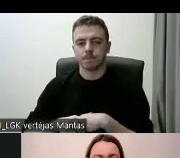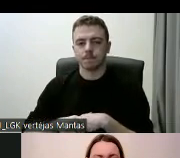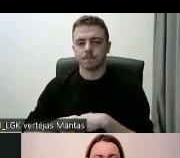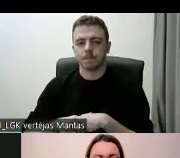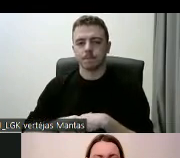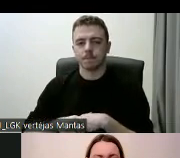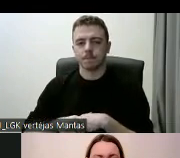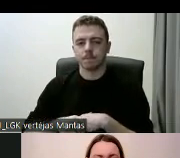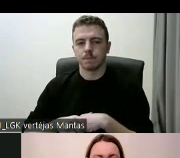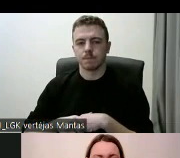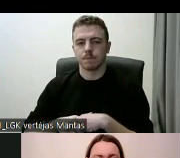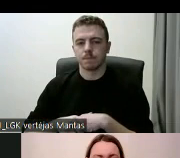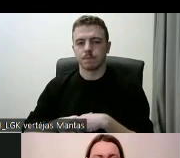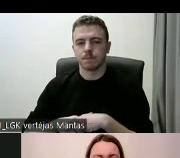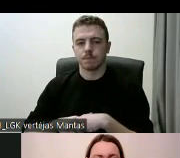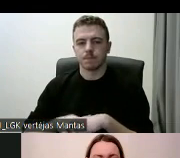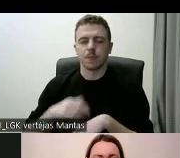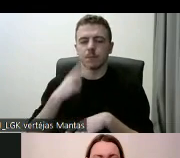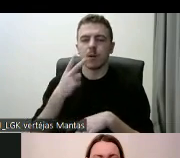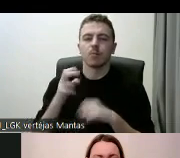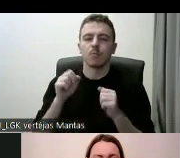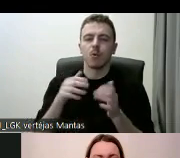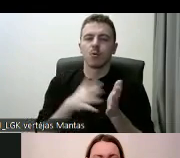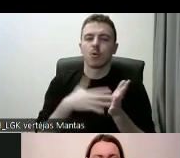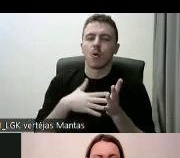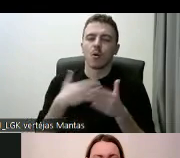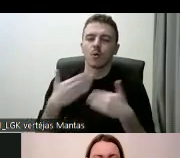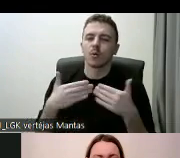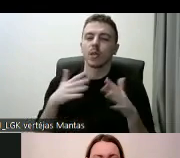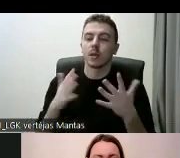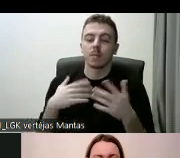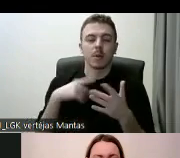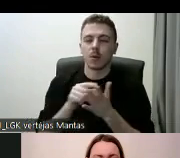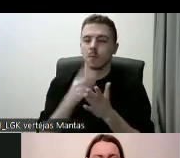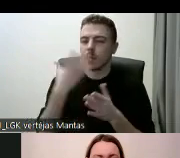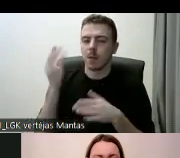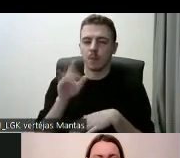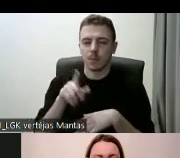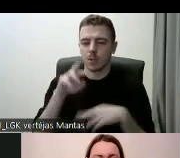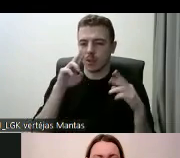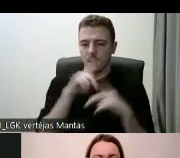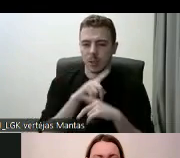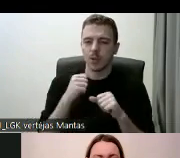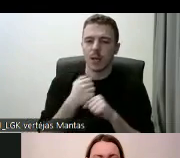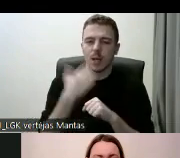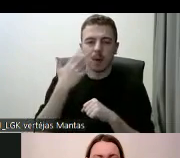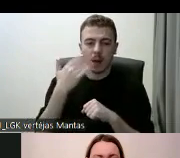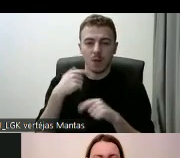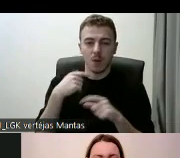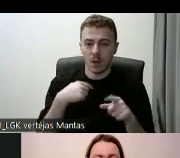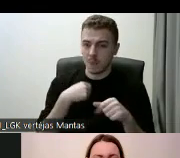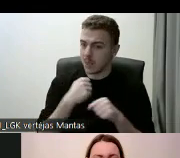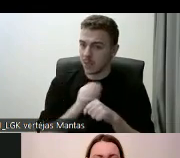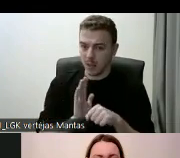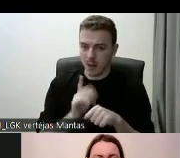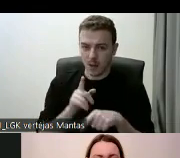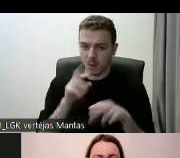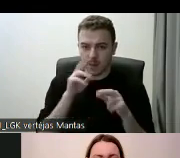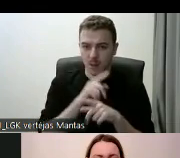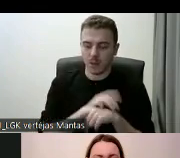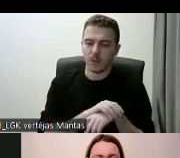mes mastome, kaip mes galėtume judėti toliau, turime nepamiršti šių klaidų ir pagalvoti, ar mes jų nedarome. Ir